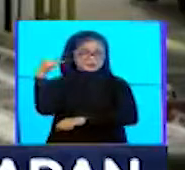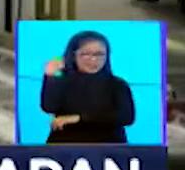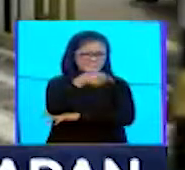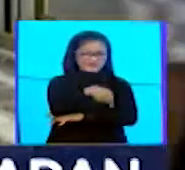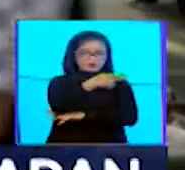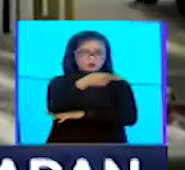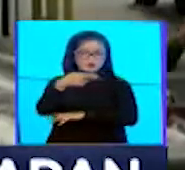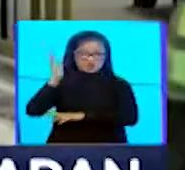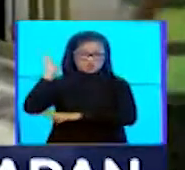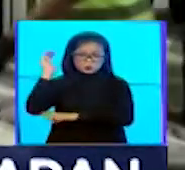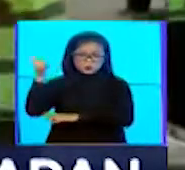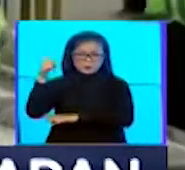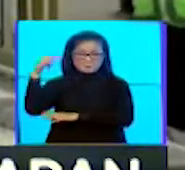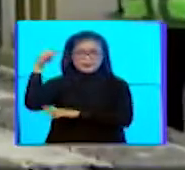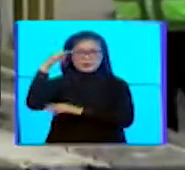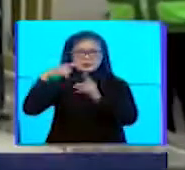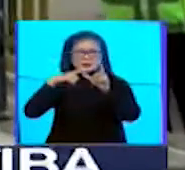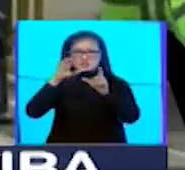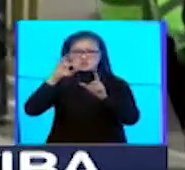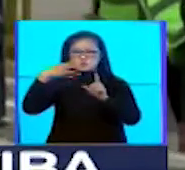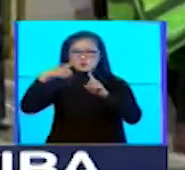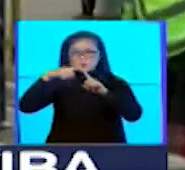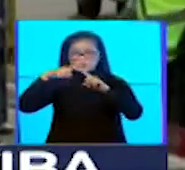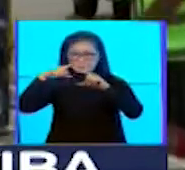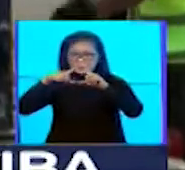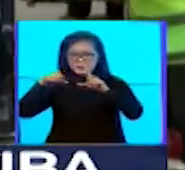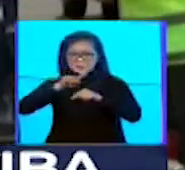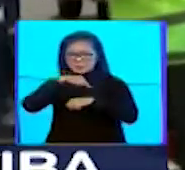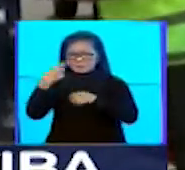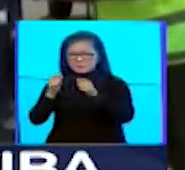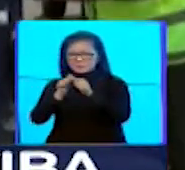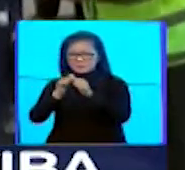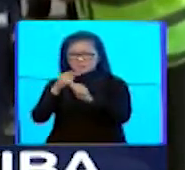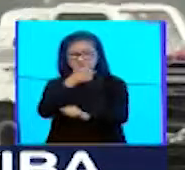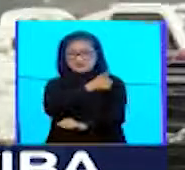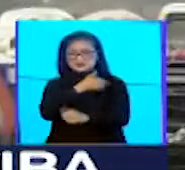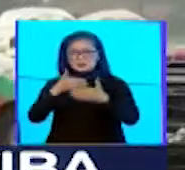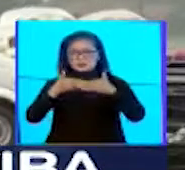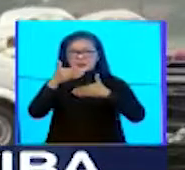Banten. Kedatangan bahan baku vaksin ini merupakan tahap ke-8.